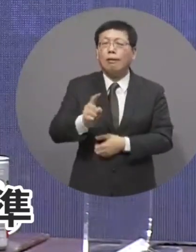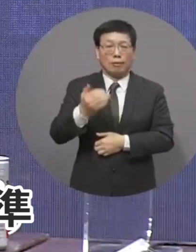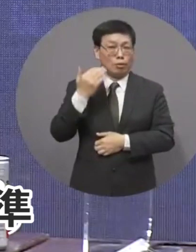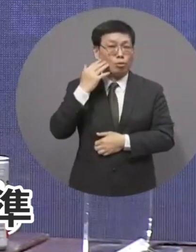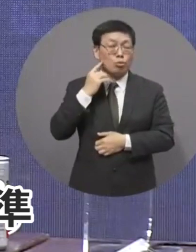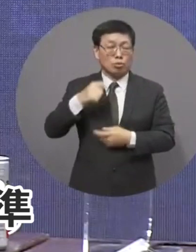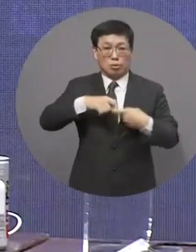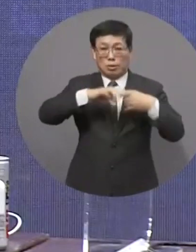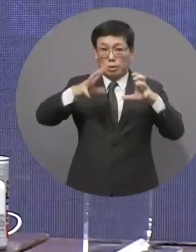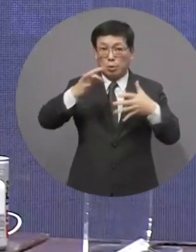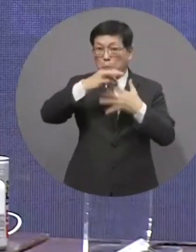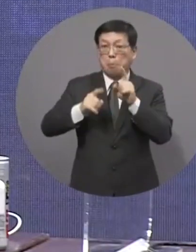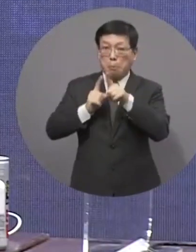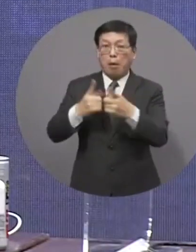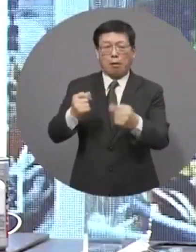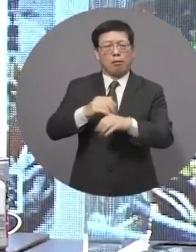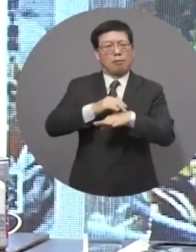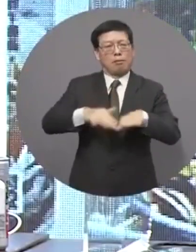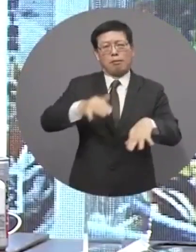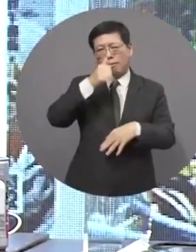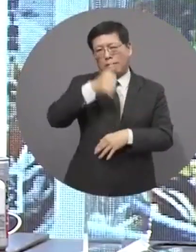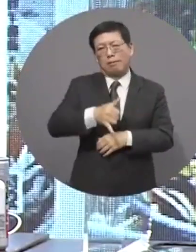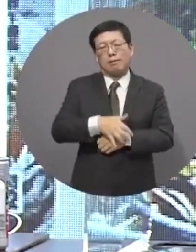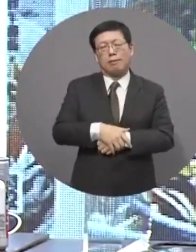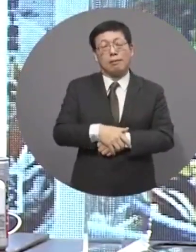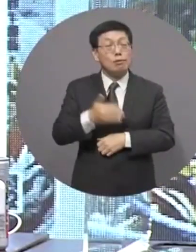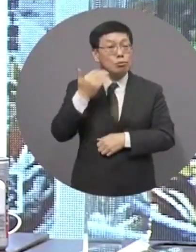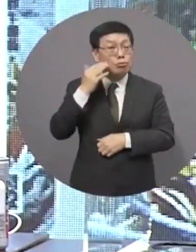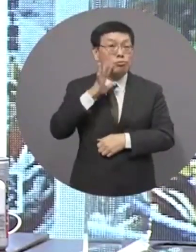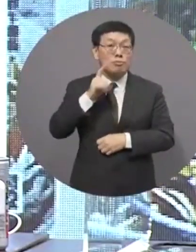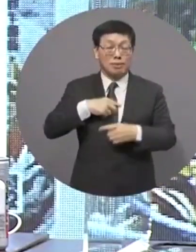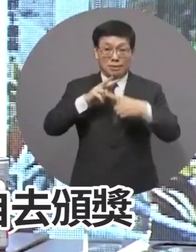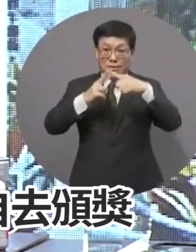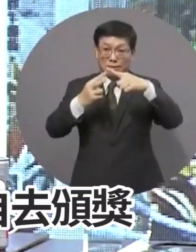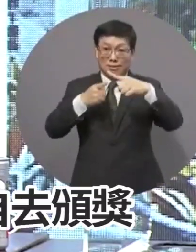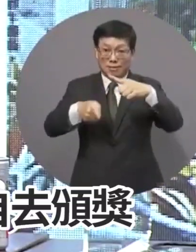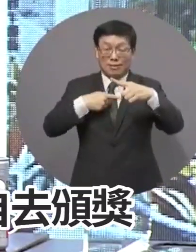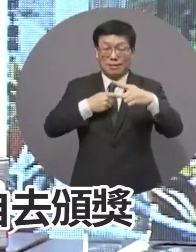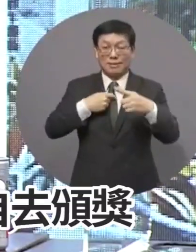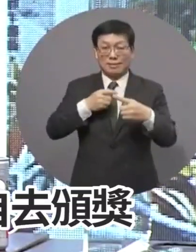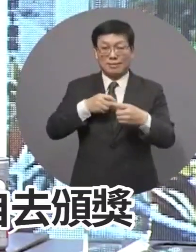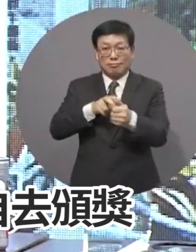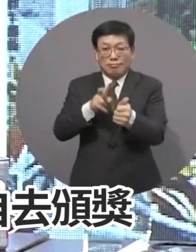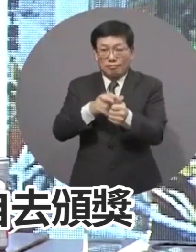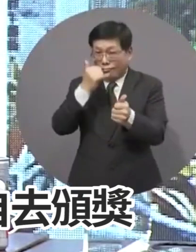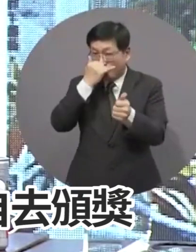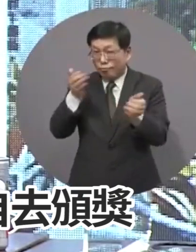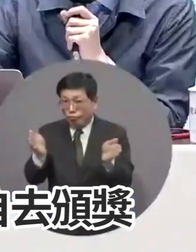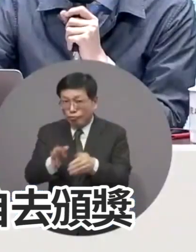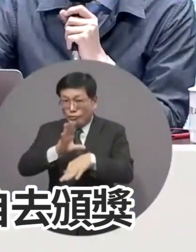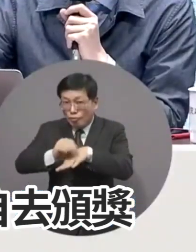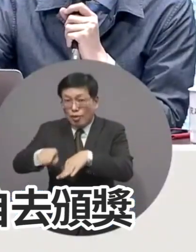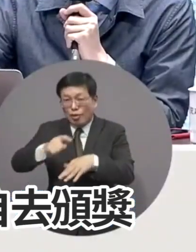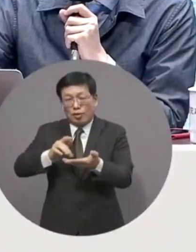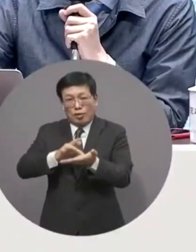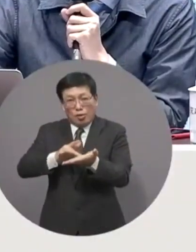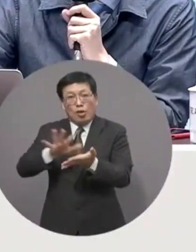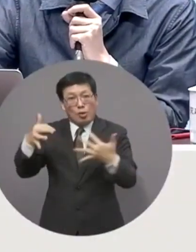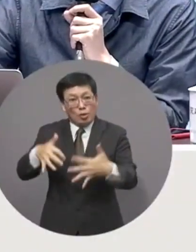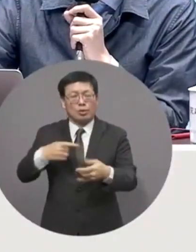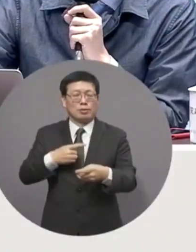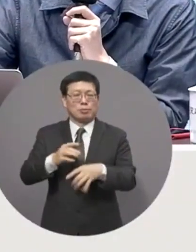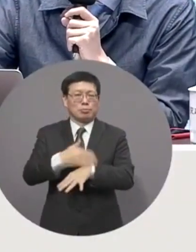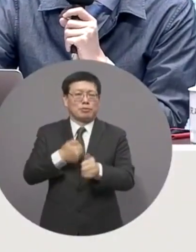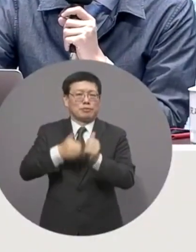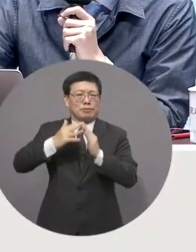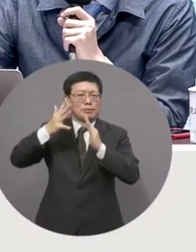合联合国的标准，安全就不会有问题。如果莱克多巴胺有问题，我相信台北市也不会由副市长亲自去颁奖。那我们要